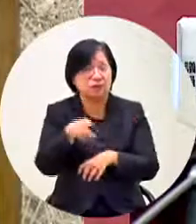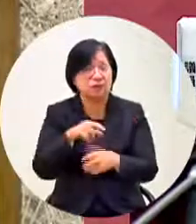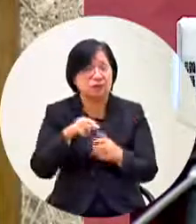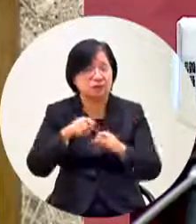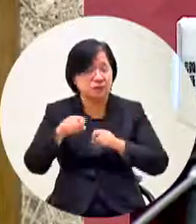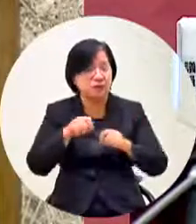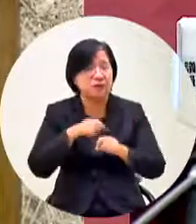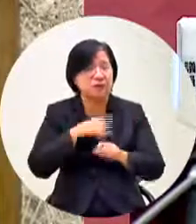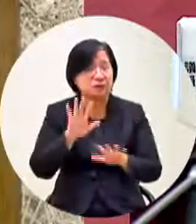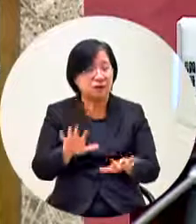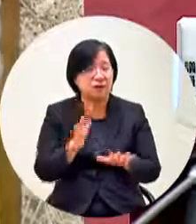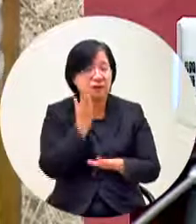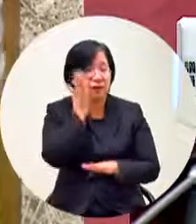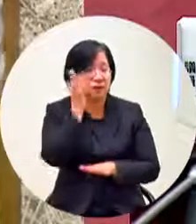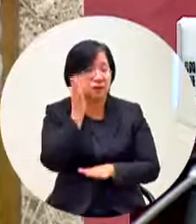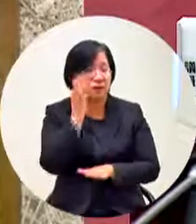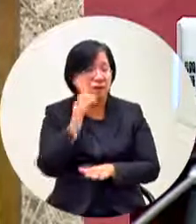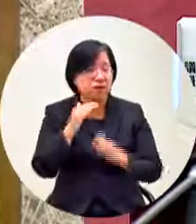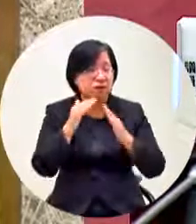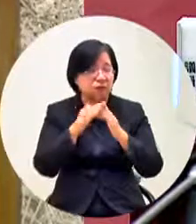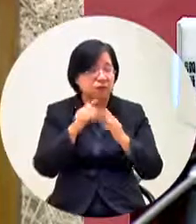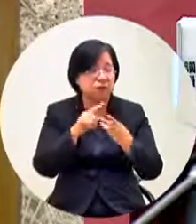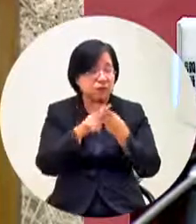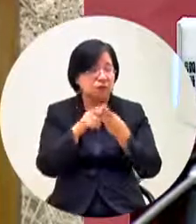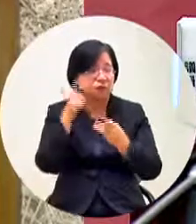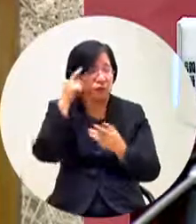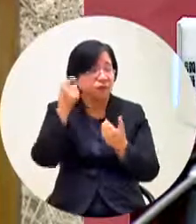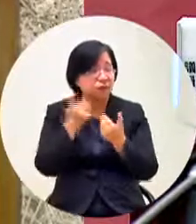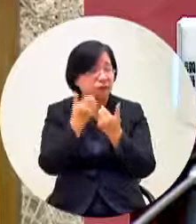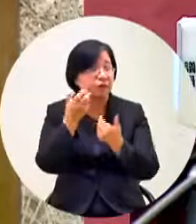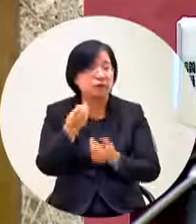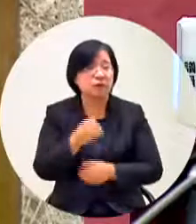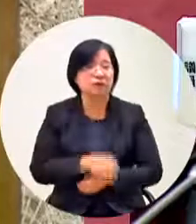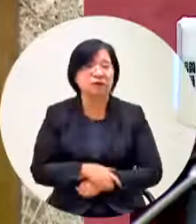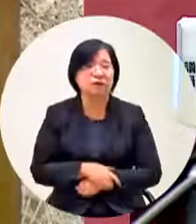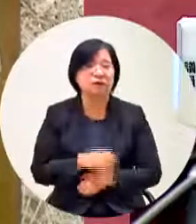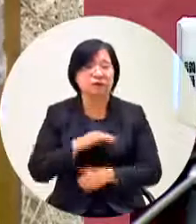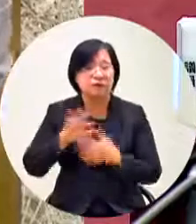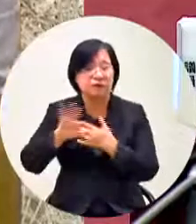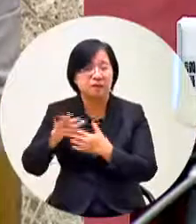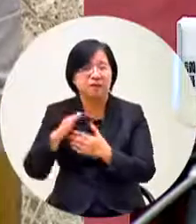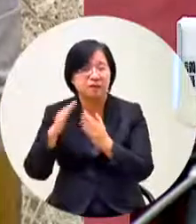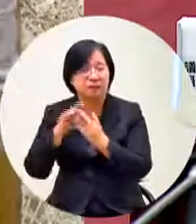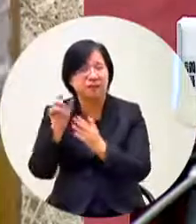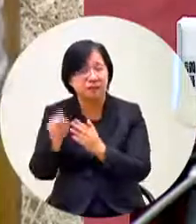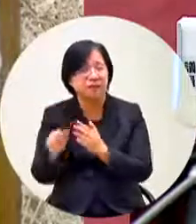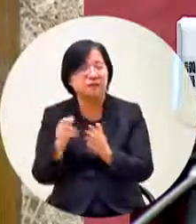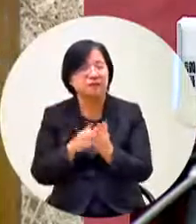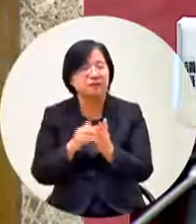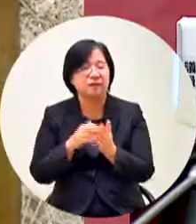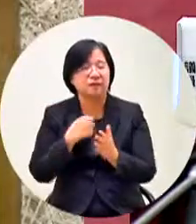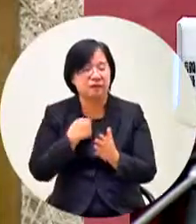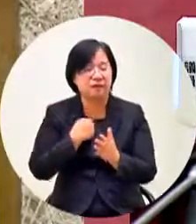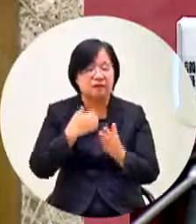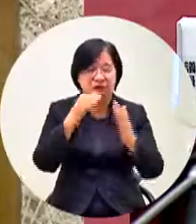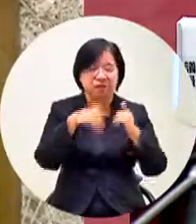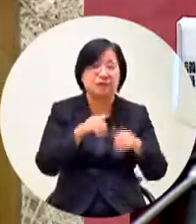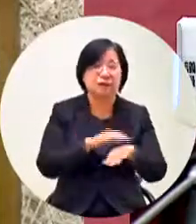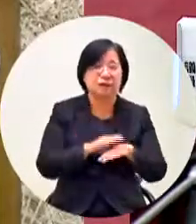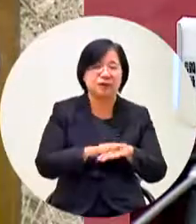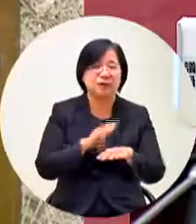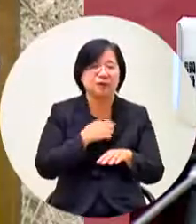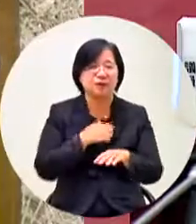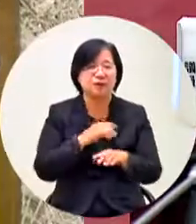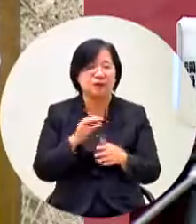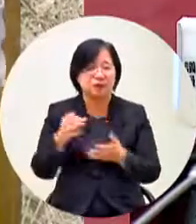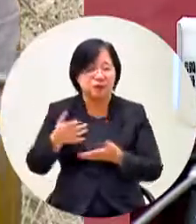屋主应该也不会反对，因为据我所知他已经把旁边的房子买下来，因为他也知道迟早要拆的。 是他在取得用地的时候他